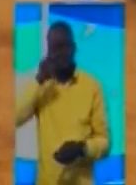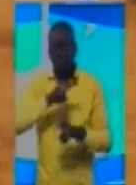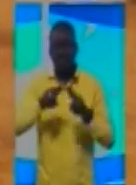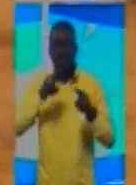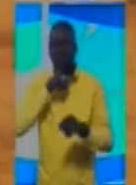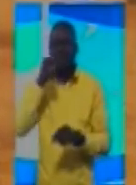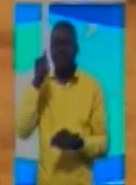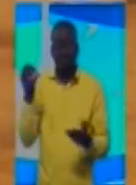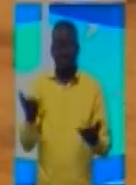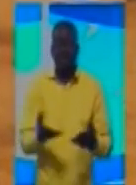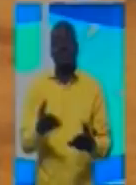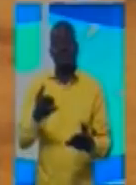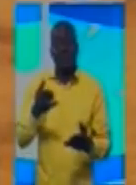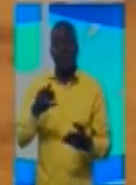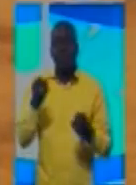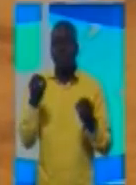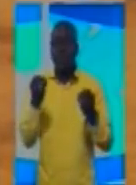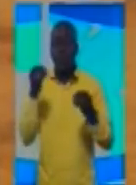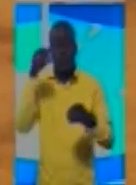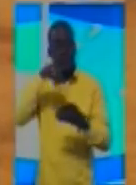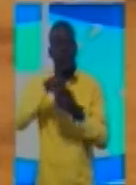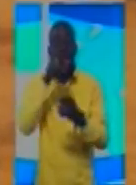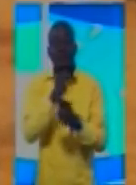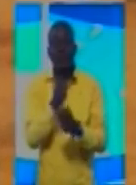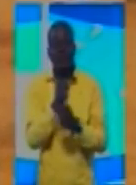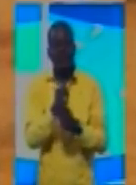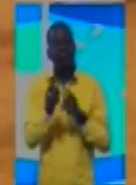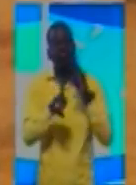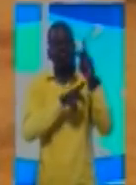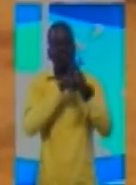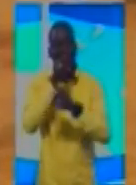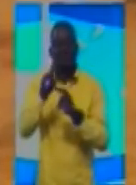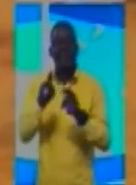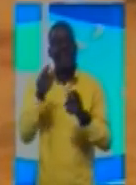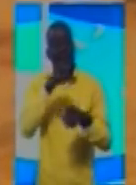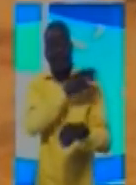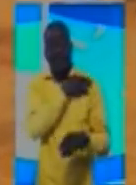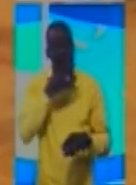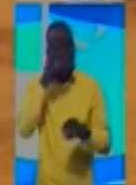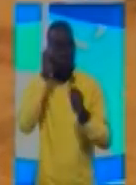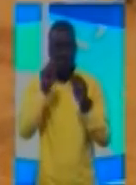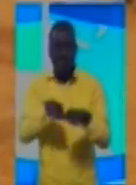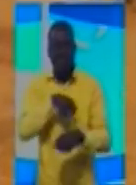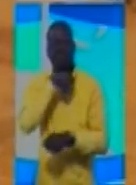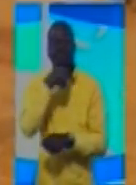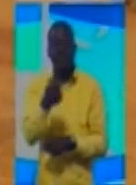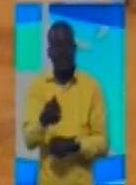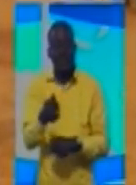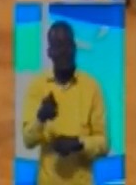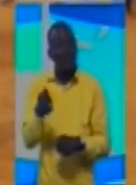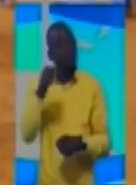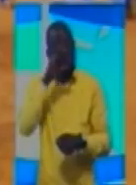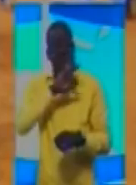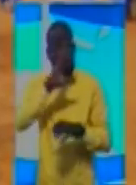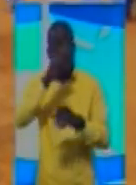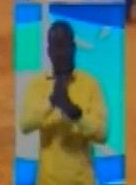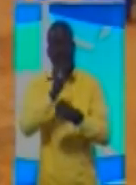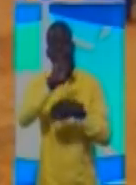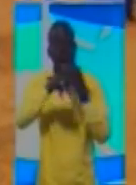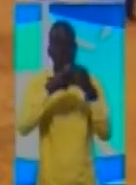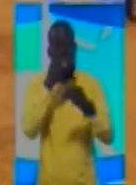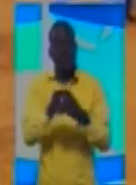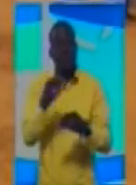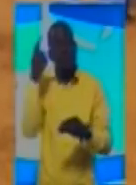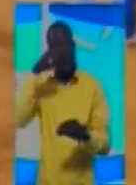ça. Beaucoup de gens veulent entrer dans la fonction publique. Et pourtant la fonction publique ne peut pas embaucher tout le monde. Compte tenu de la